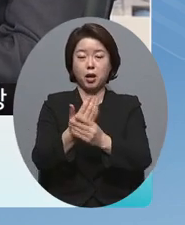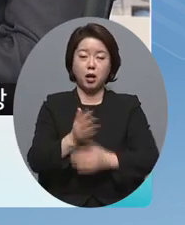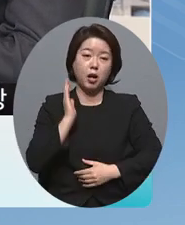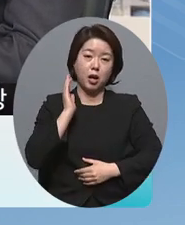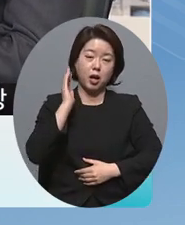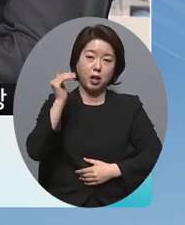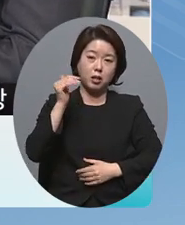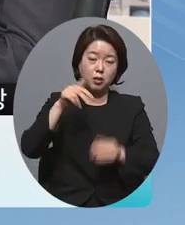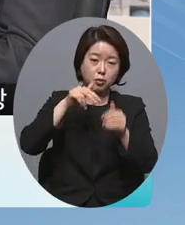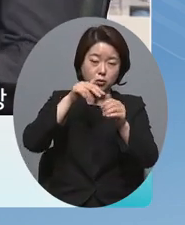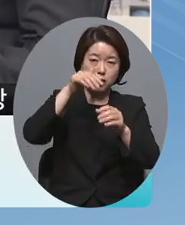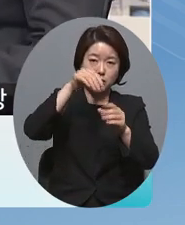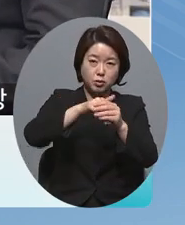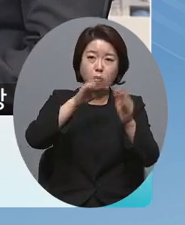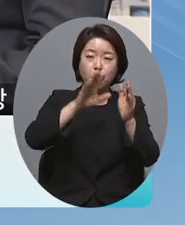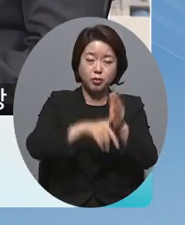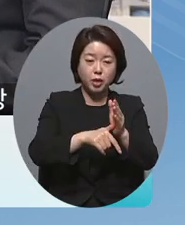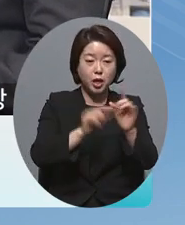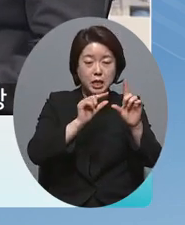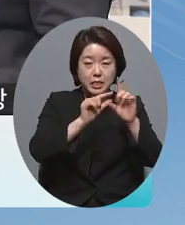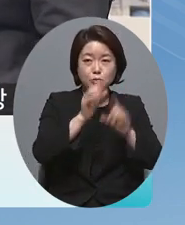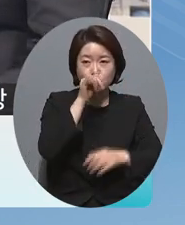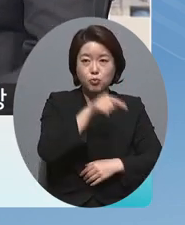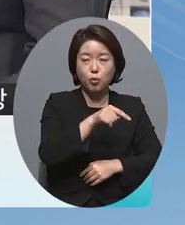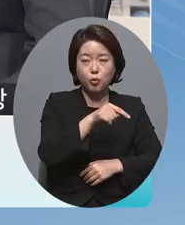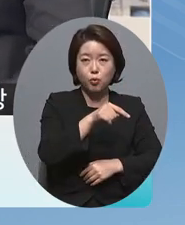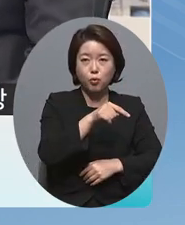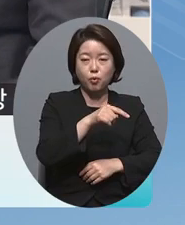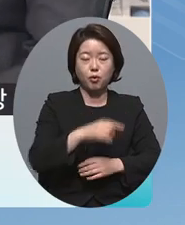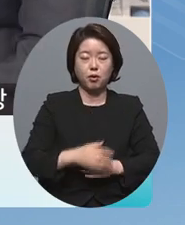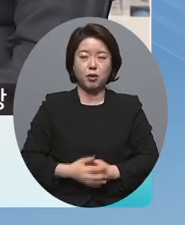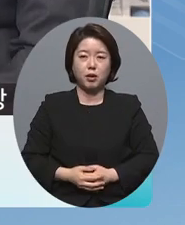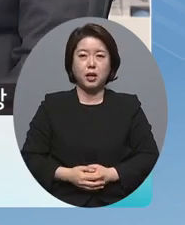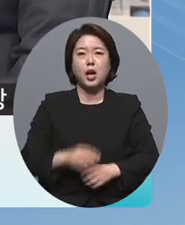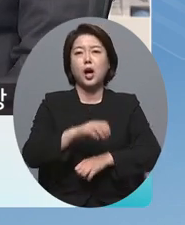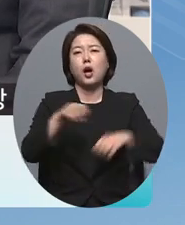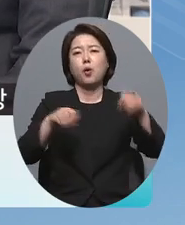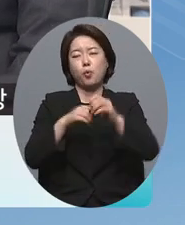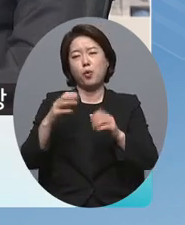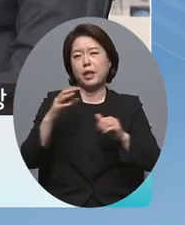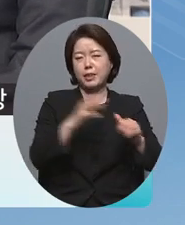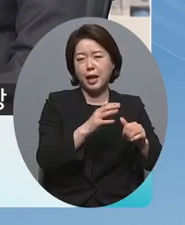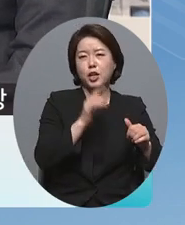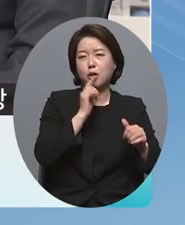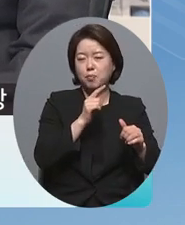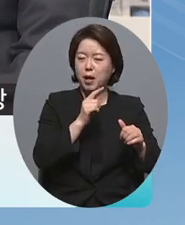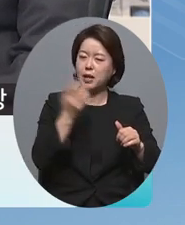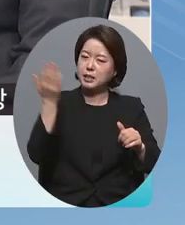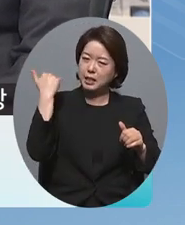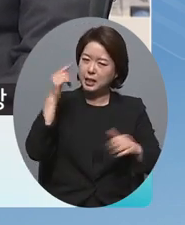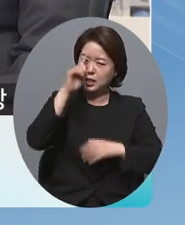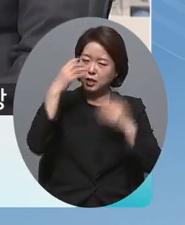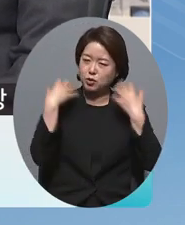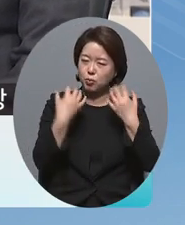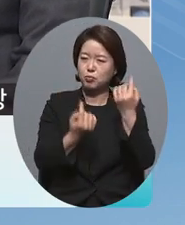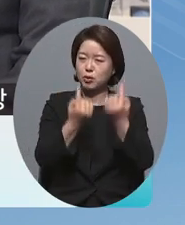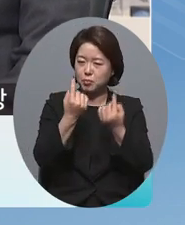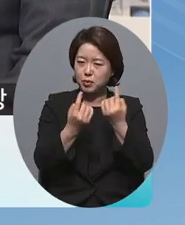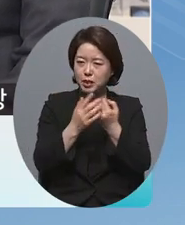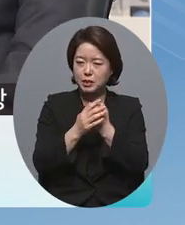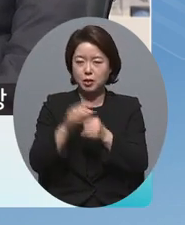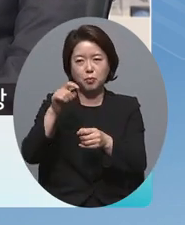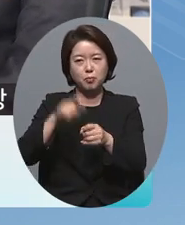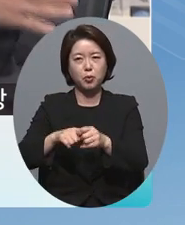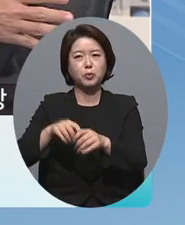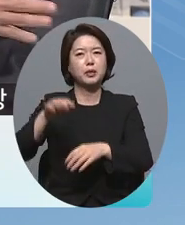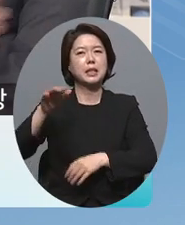과정에서 불거진 일부 몇 가지가 있고요. 네. 그렇기 때문에 오히려 탄압이라고 얘기하는 게 과거 정부에 비해서는 좀 명분이 약하다.